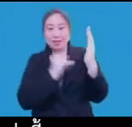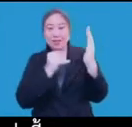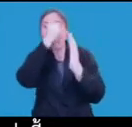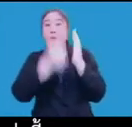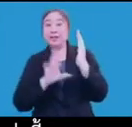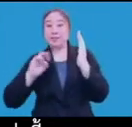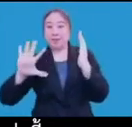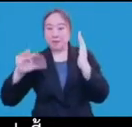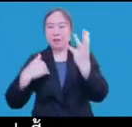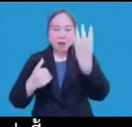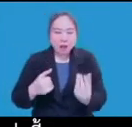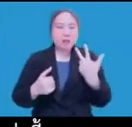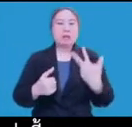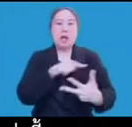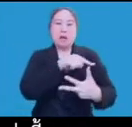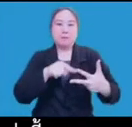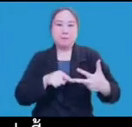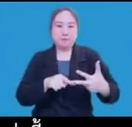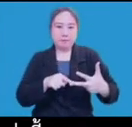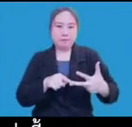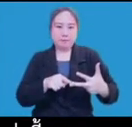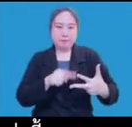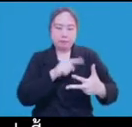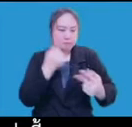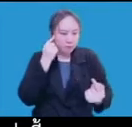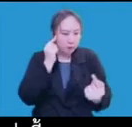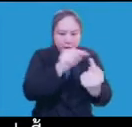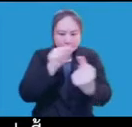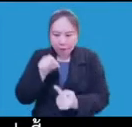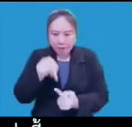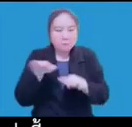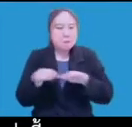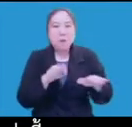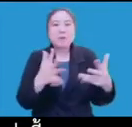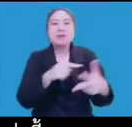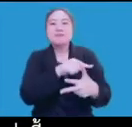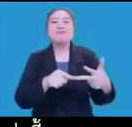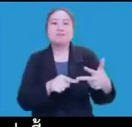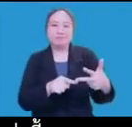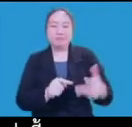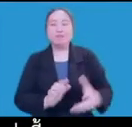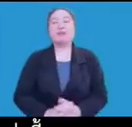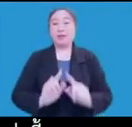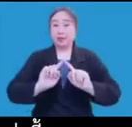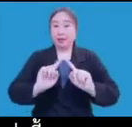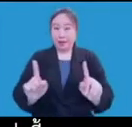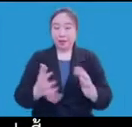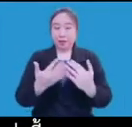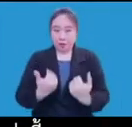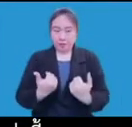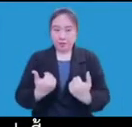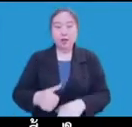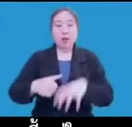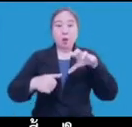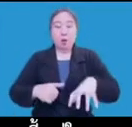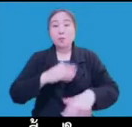ศยกเว้นแค่3จังหวัดที่คนเป้าหมายไม่มีความพร้อมนะคะแต่ทั้งนี้ทั้งนั้นนะคะทางท่าน